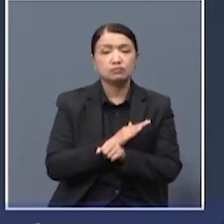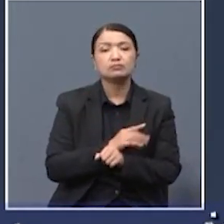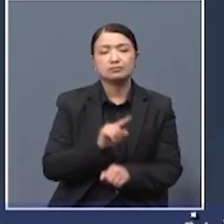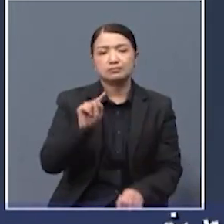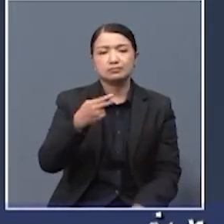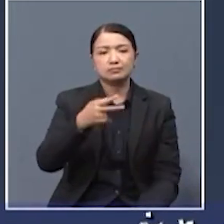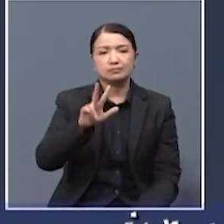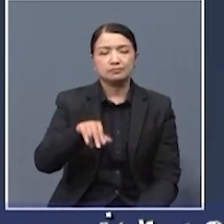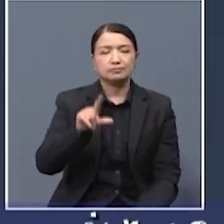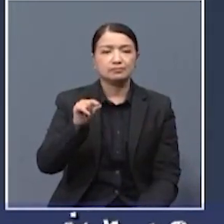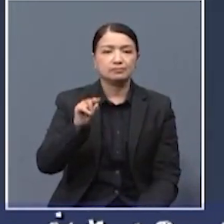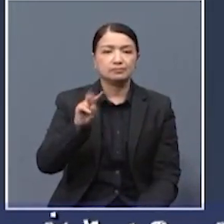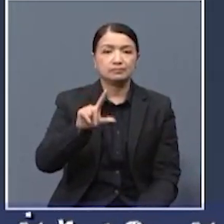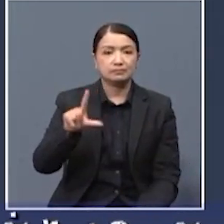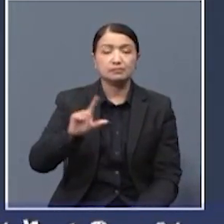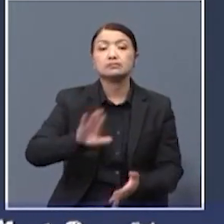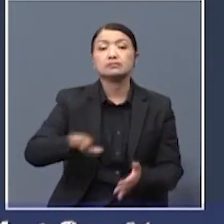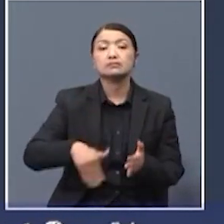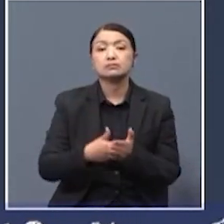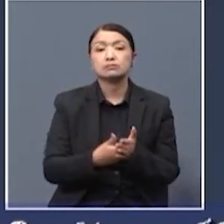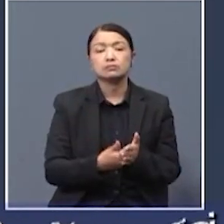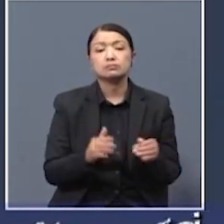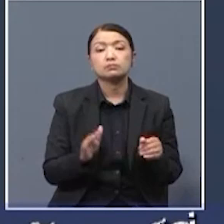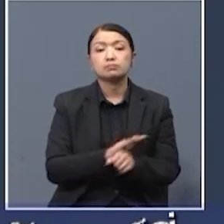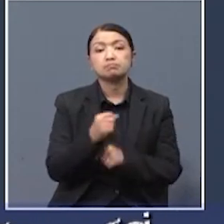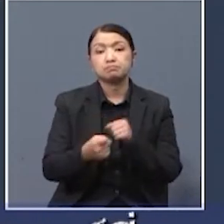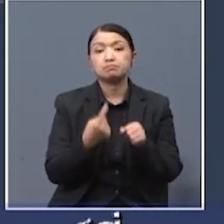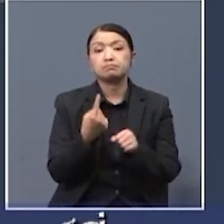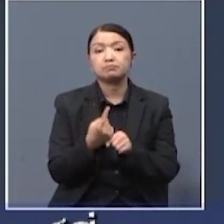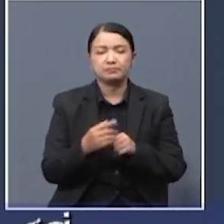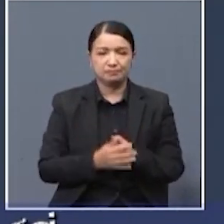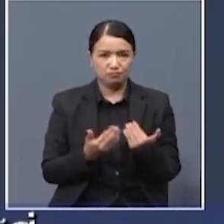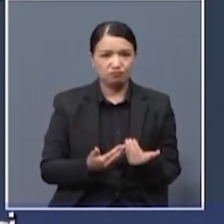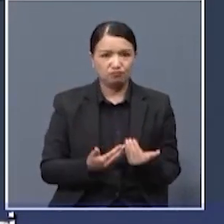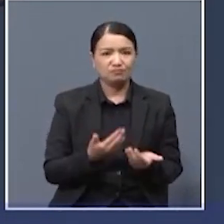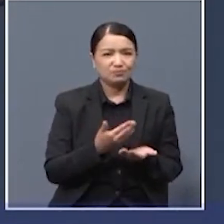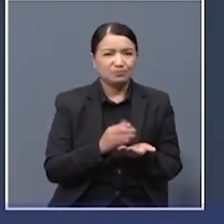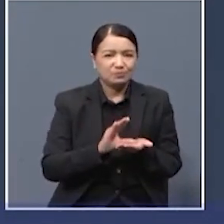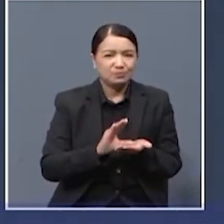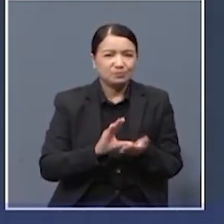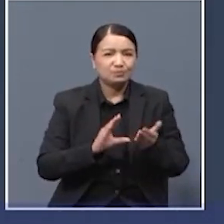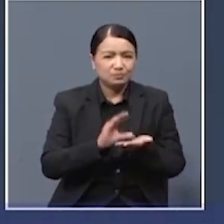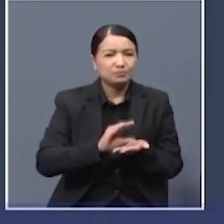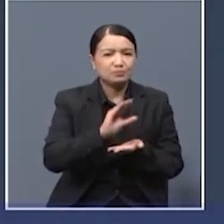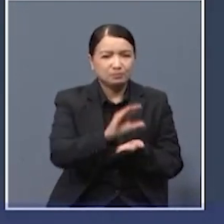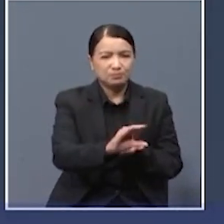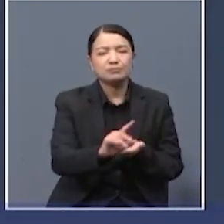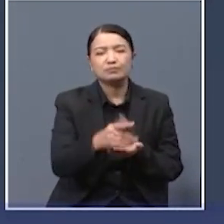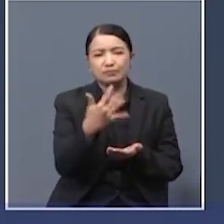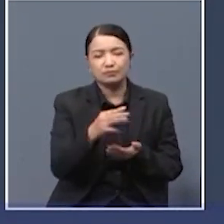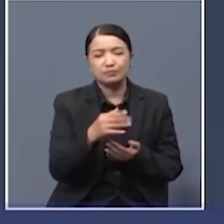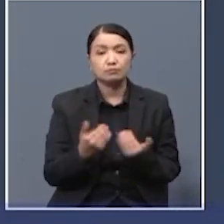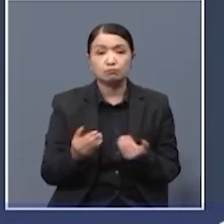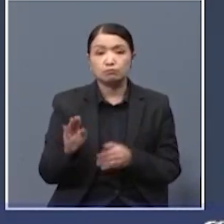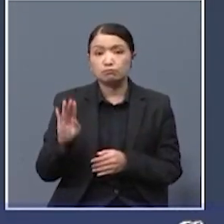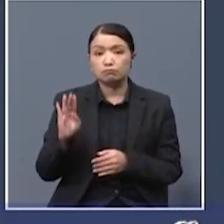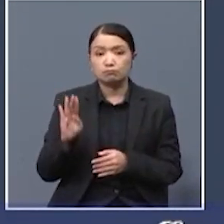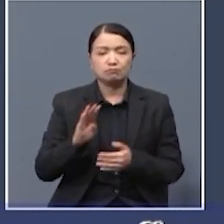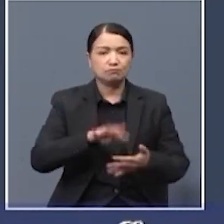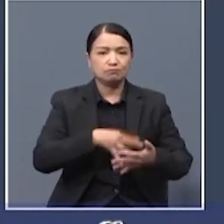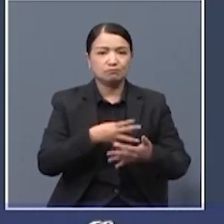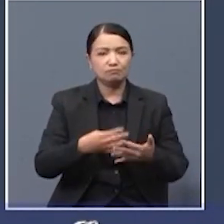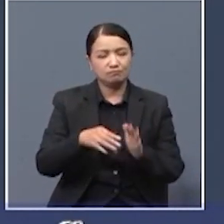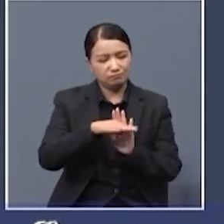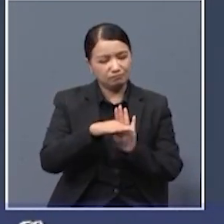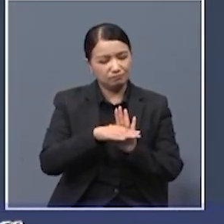จำนวน 1,2ล้านบาทดังนั้นเพื่อให้เป็นไปตามแผนฟื้นฟูกิจการบริษัทก็อยู่ระหว่างการเตรียมแบบ